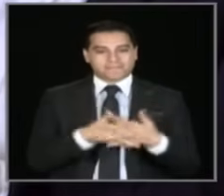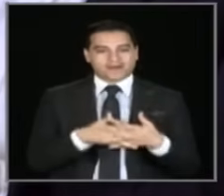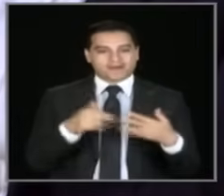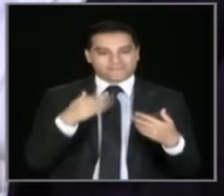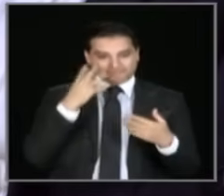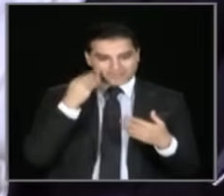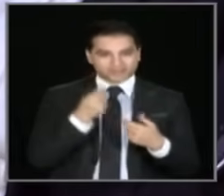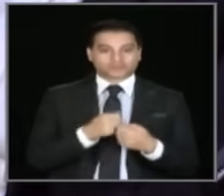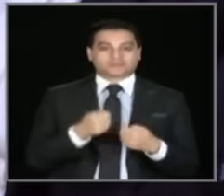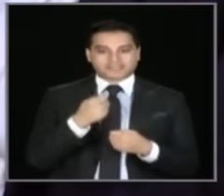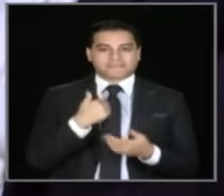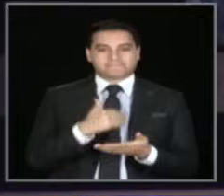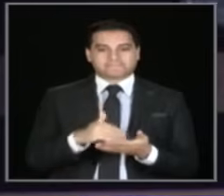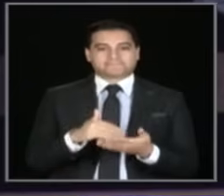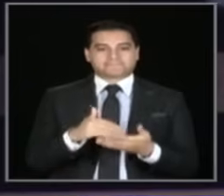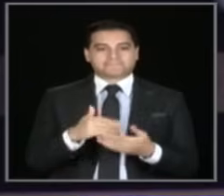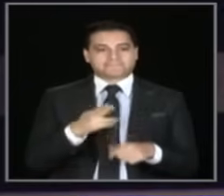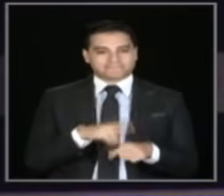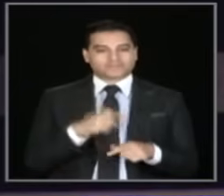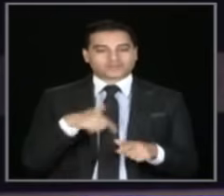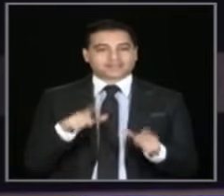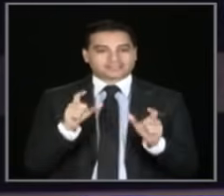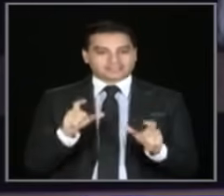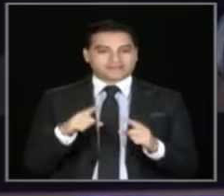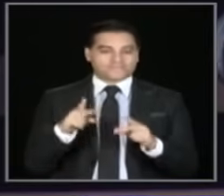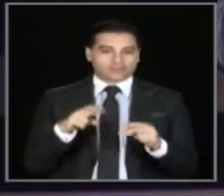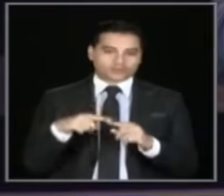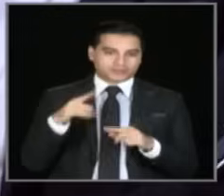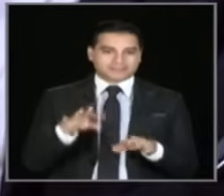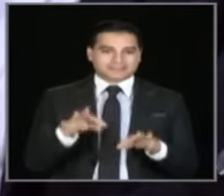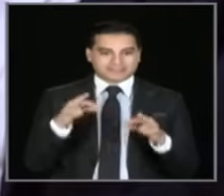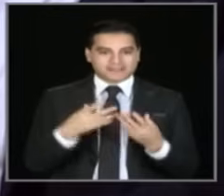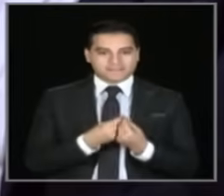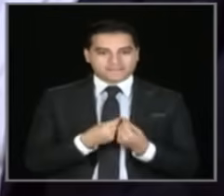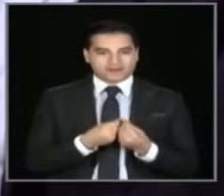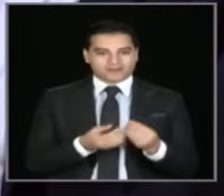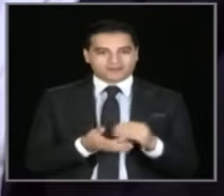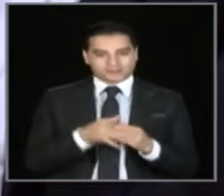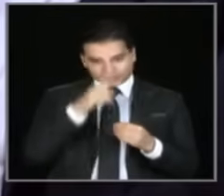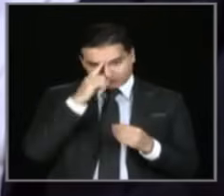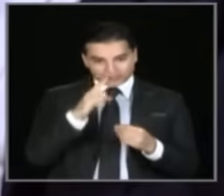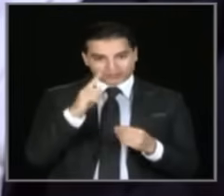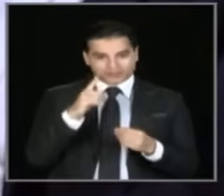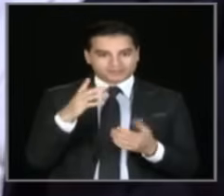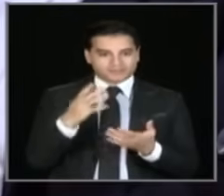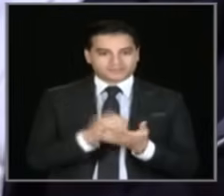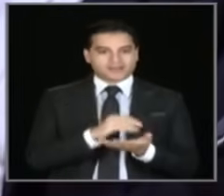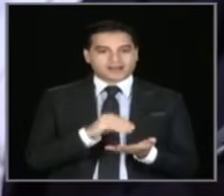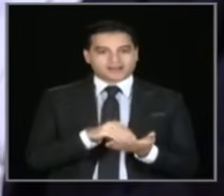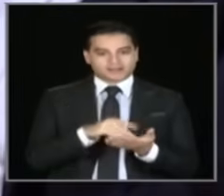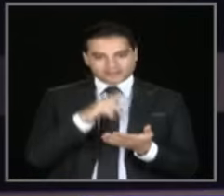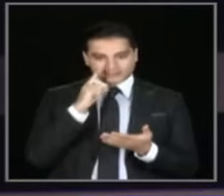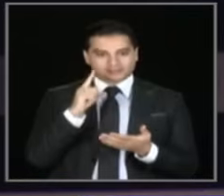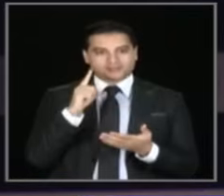مبسوطة إني جيت أصلاً. وإحنا هنستناكي في الموسم الجديد. ان شاء الله انا هقدم